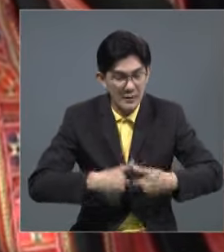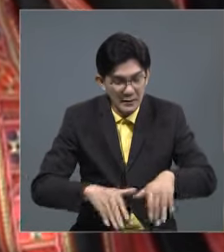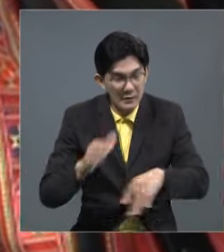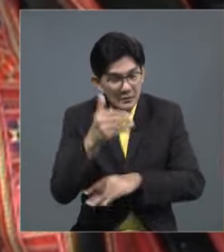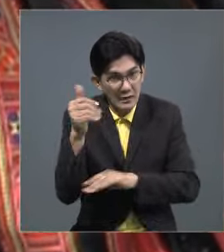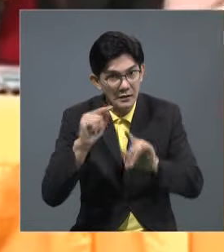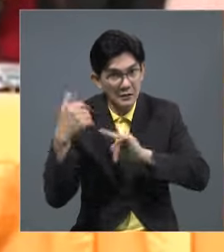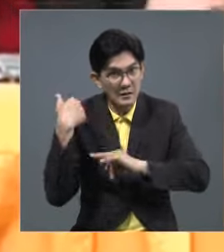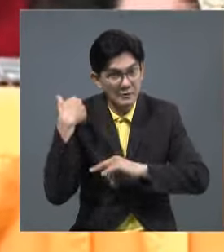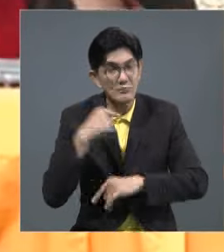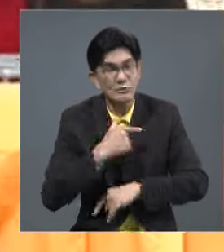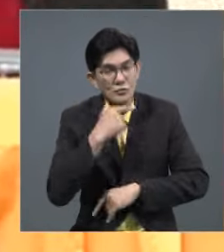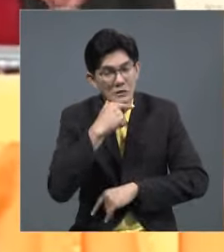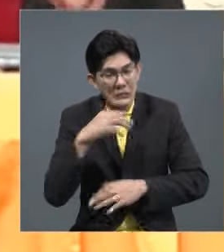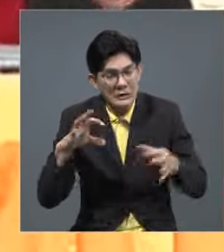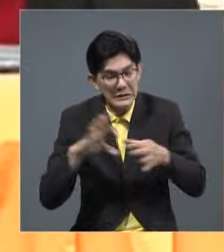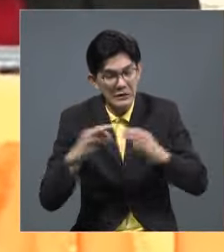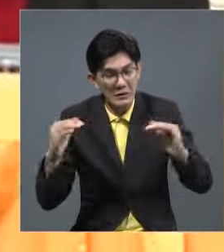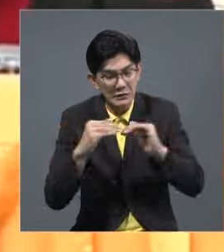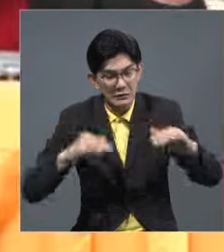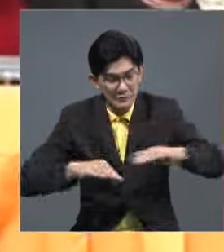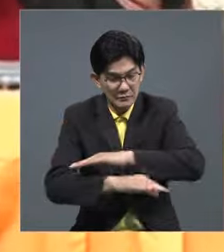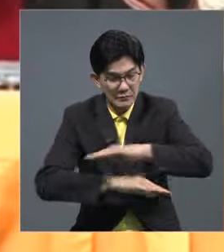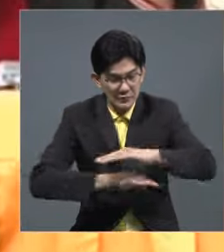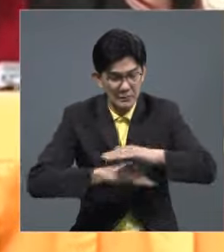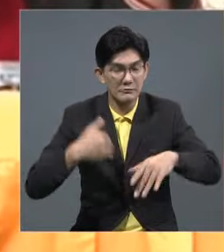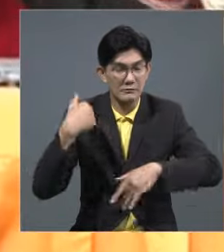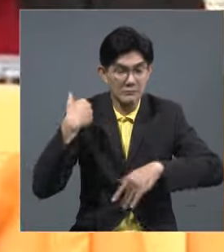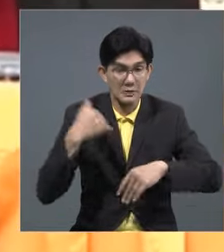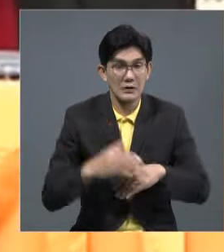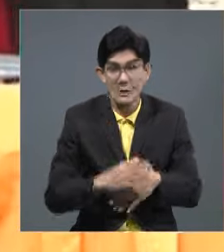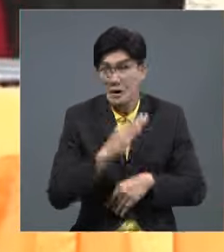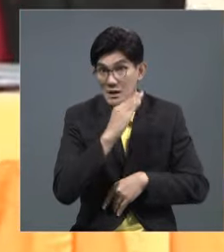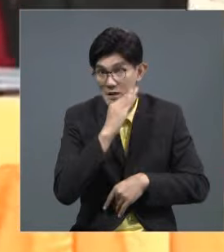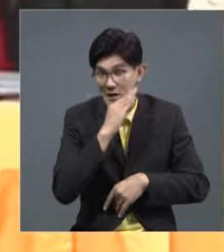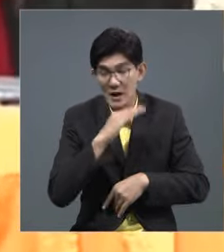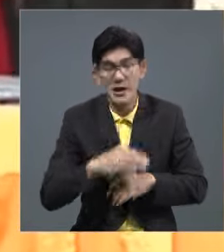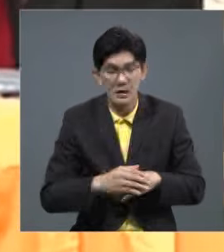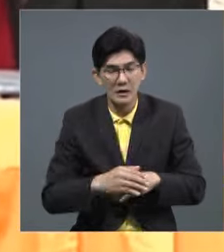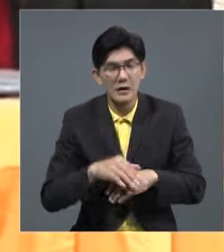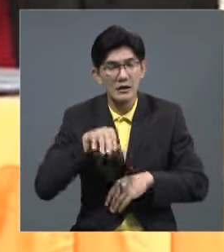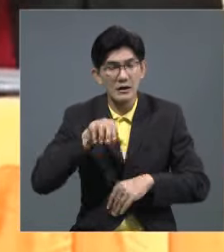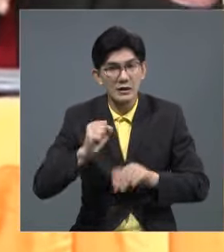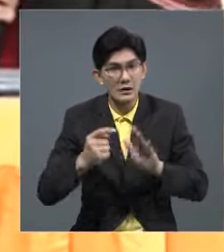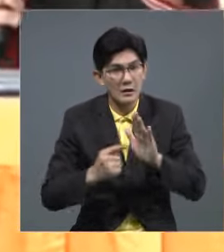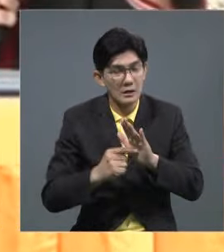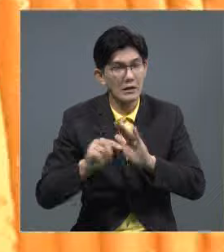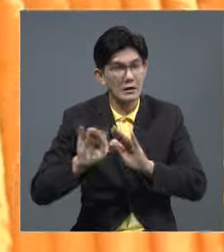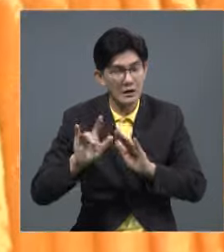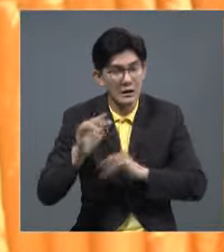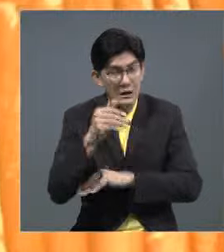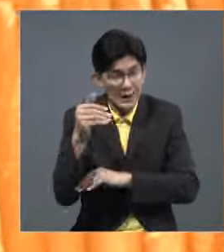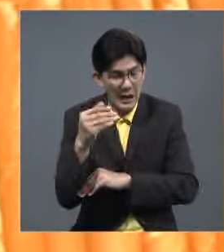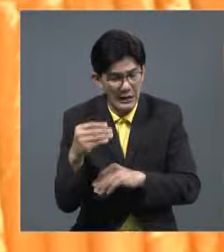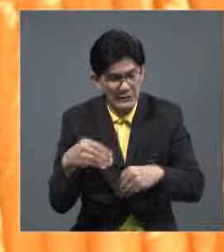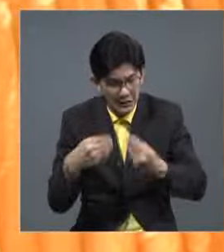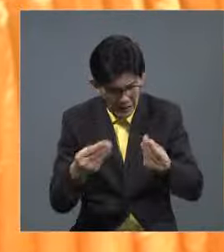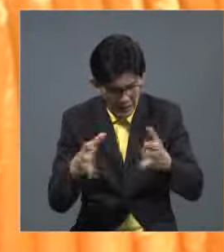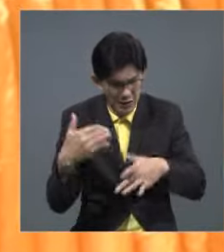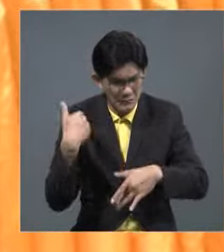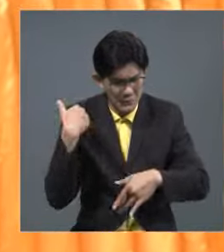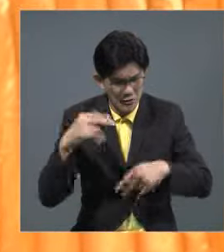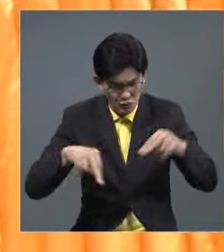สำคัญเรื่องของสิทธิขั้นพื้นฐานเรื่องของสัญชาติเพราะหากได้สัญชาติมาแล้วเนี่ยก็จะรับการดูแลที่ถูกต้องซึ่งรัฐบาลสัญญา